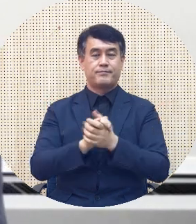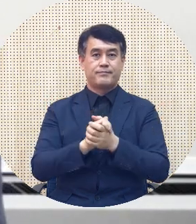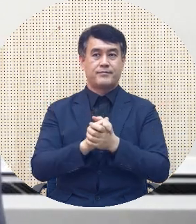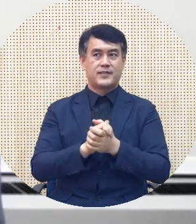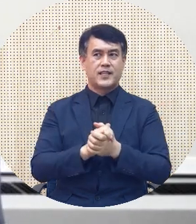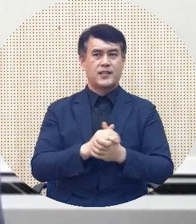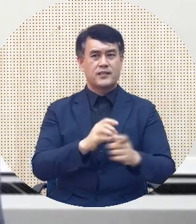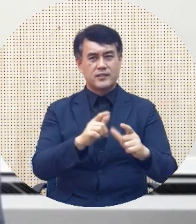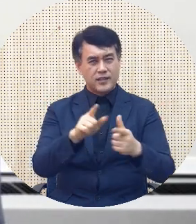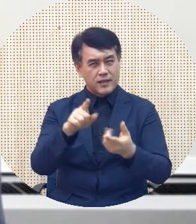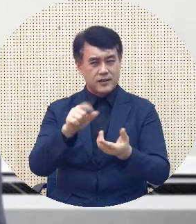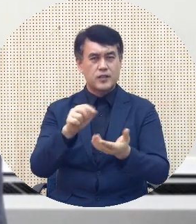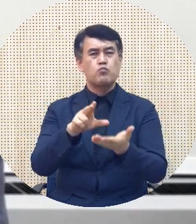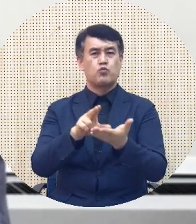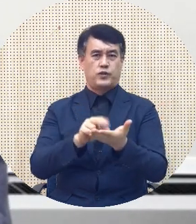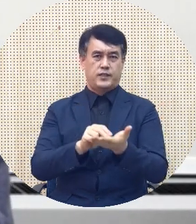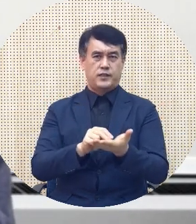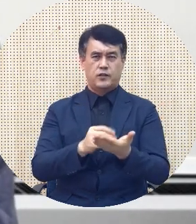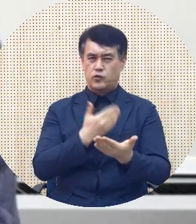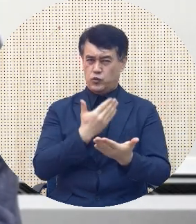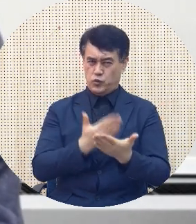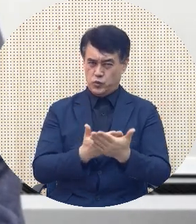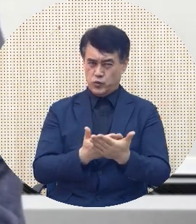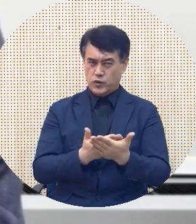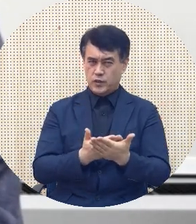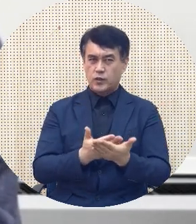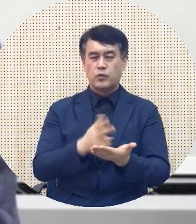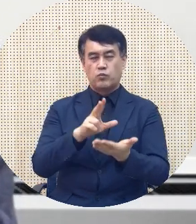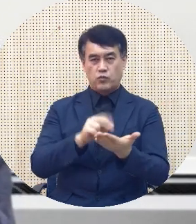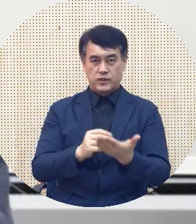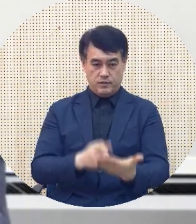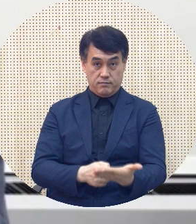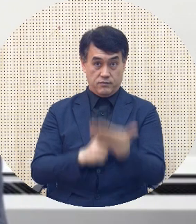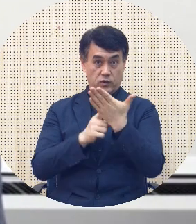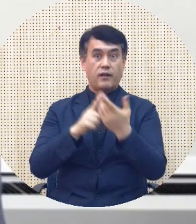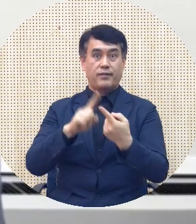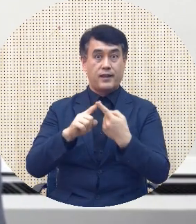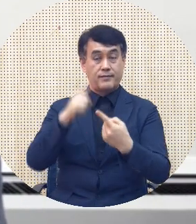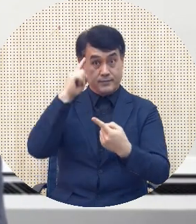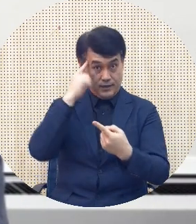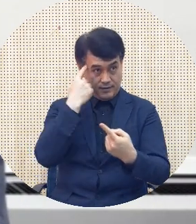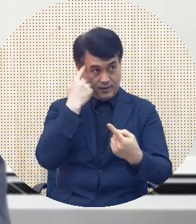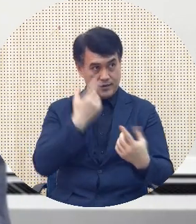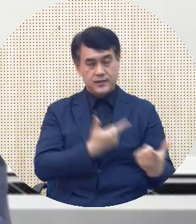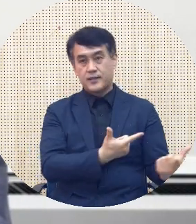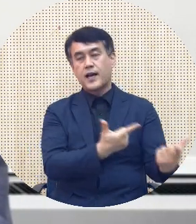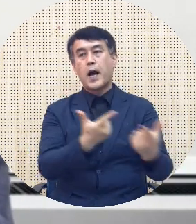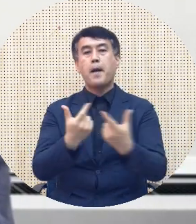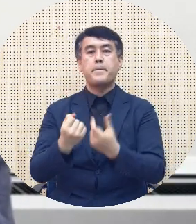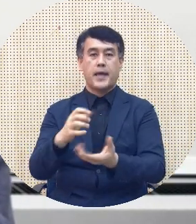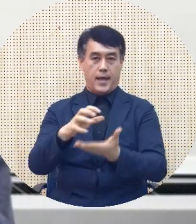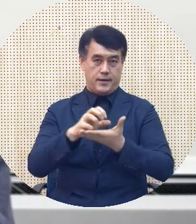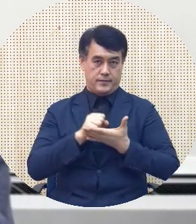그러한 문제가 우리의 가장 중요한 현안으로 이제 떠오르고 있다는 점에 대한 인식을 공유하고